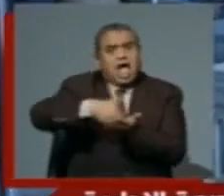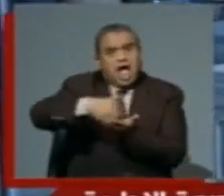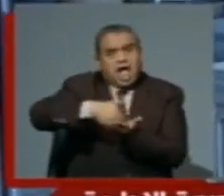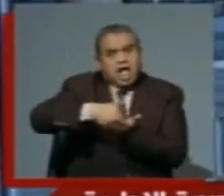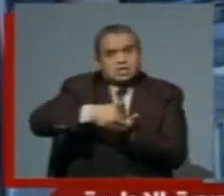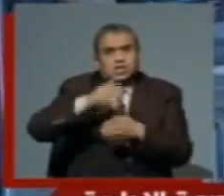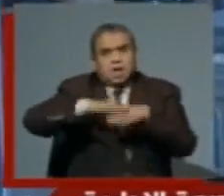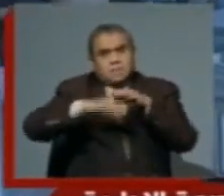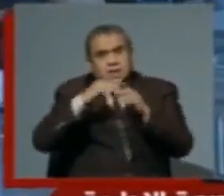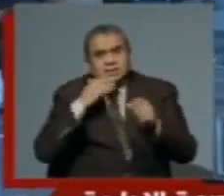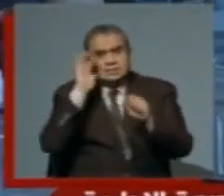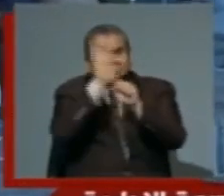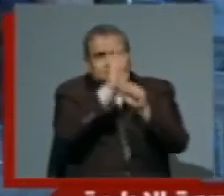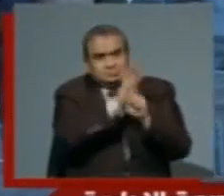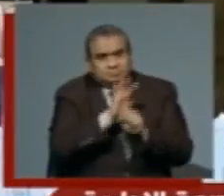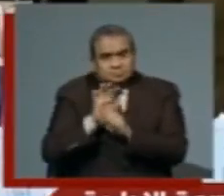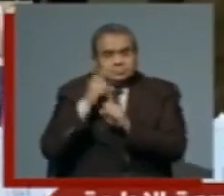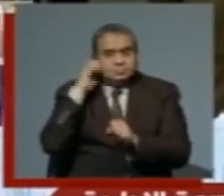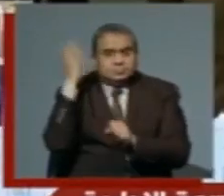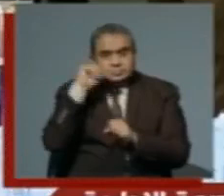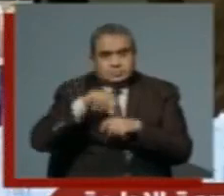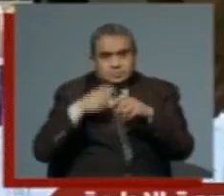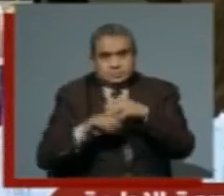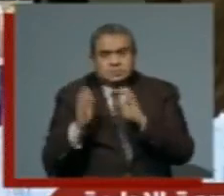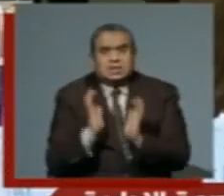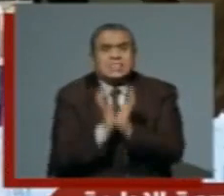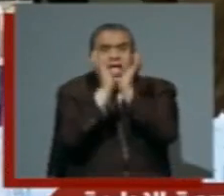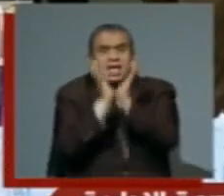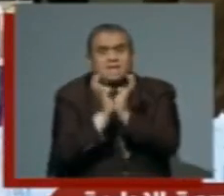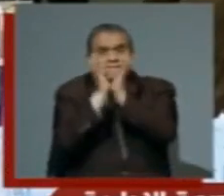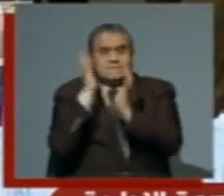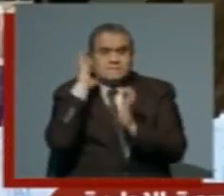وبتاعشي الرئيسيه الموجوده في المسجد